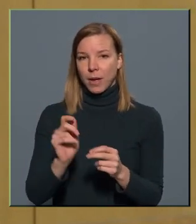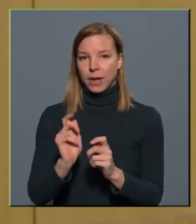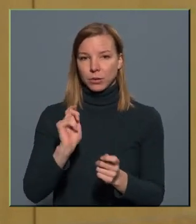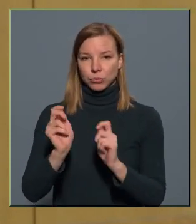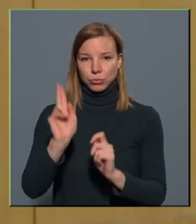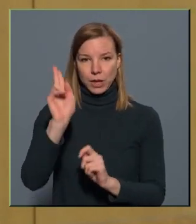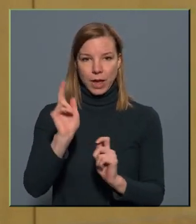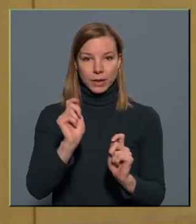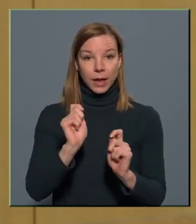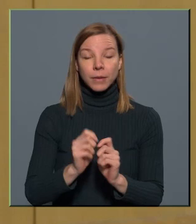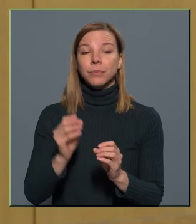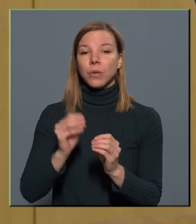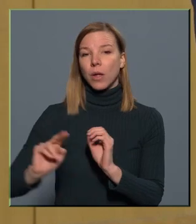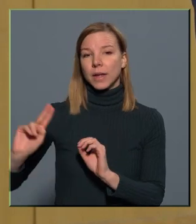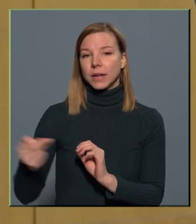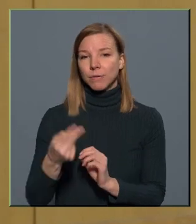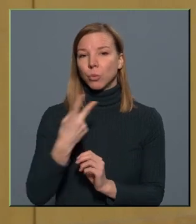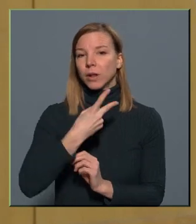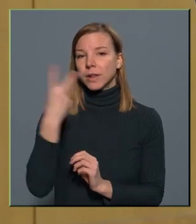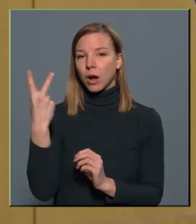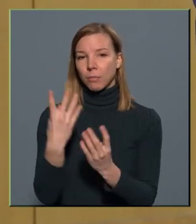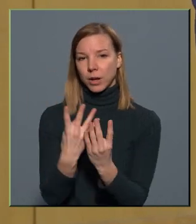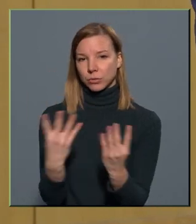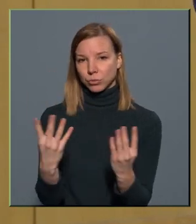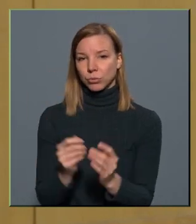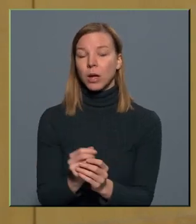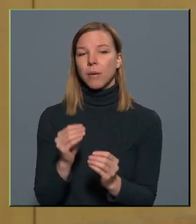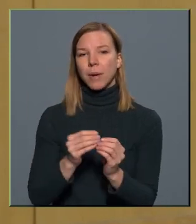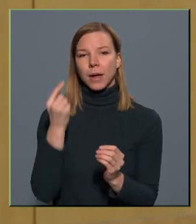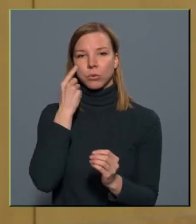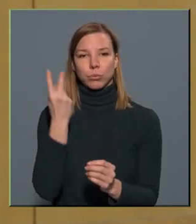szakmai zsűrit, mert ők szakmai tanácsokat is tudnak